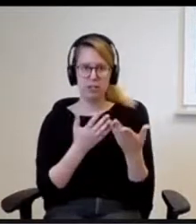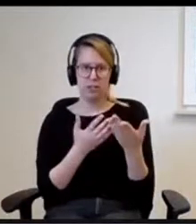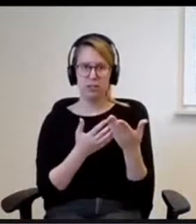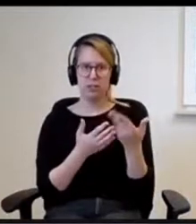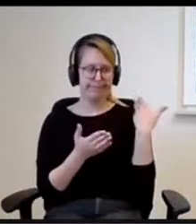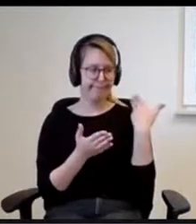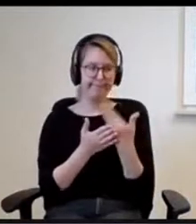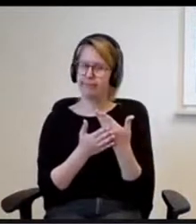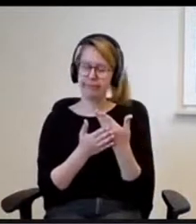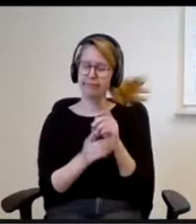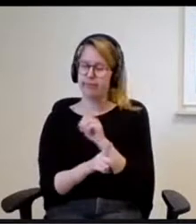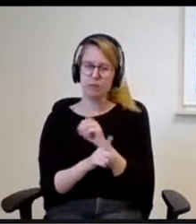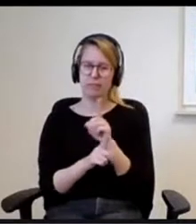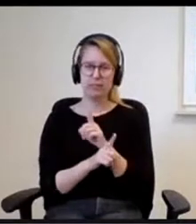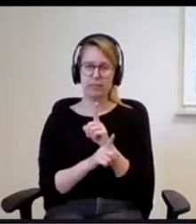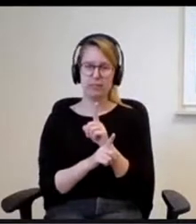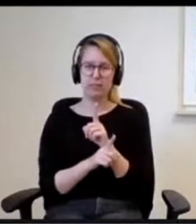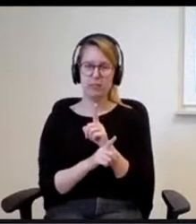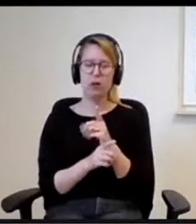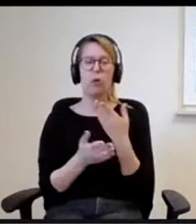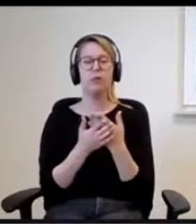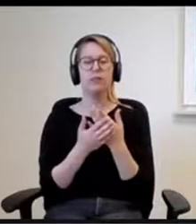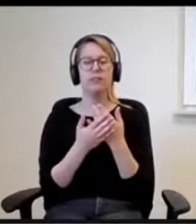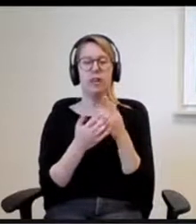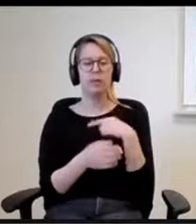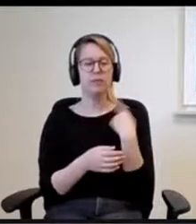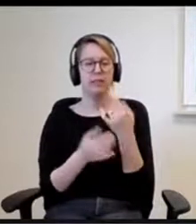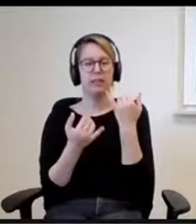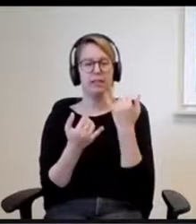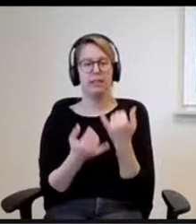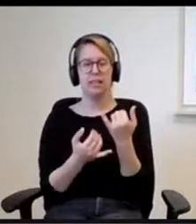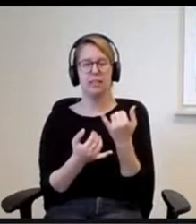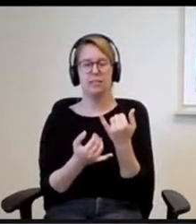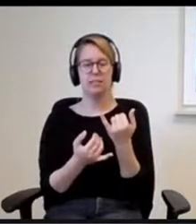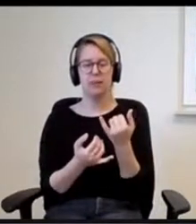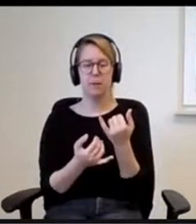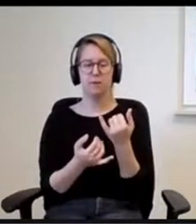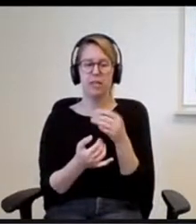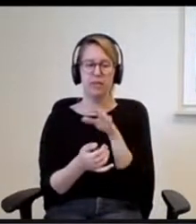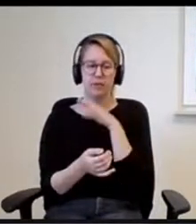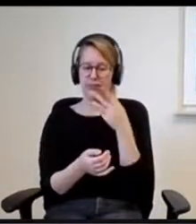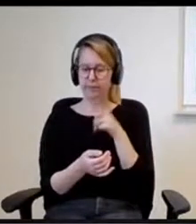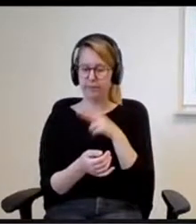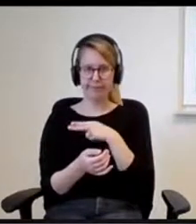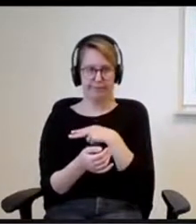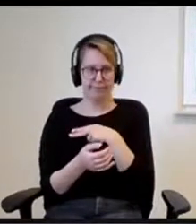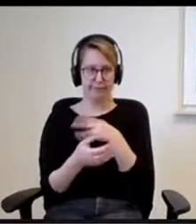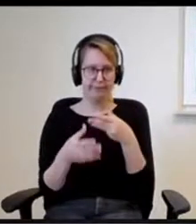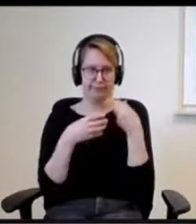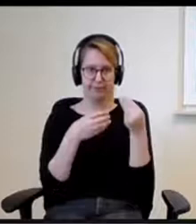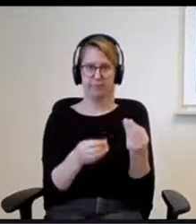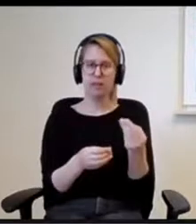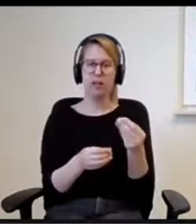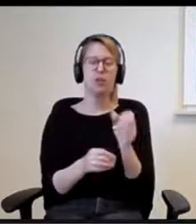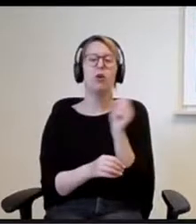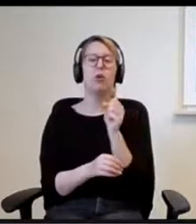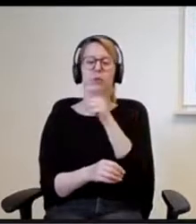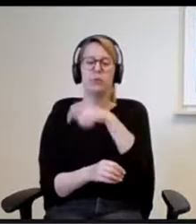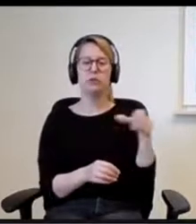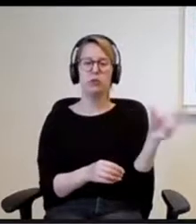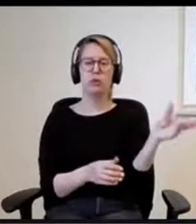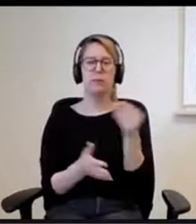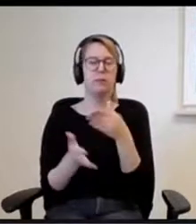für Sachen zu labellisieren, dass man sich auch als Mensch mit Behinderung einfach kann zurechtfinden, dass ich nicht um 10 Dinge